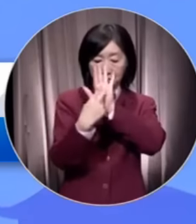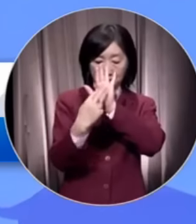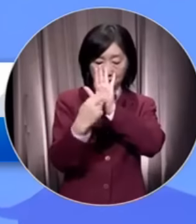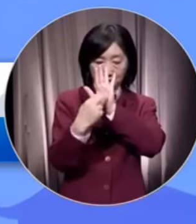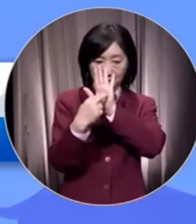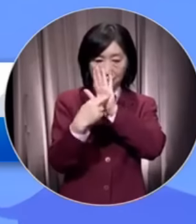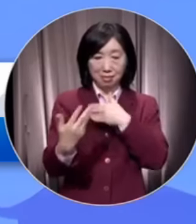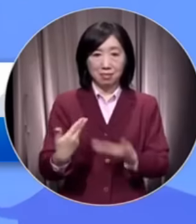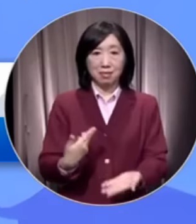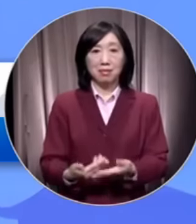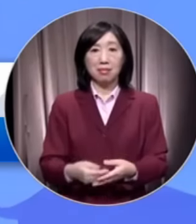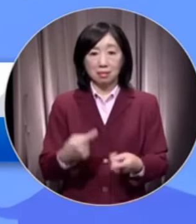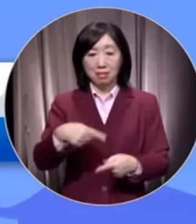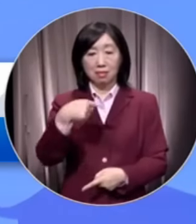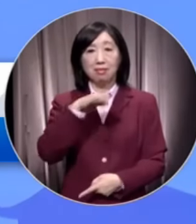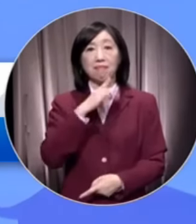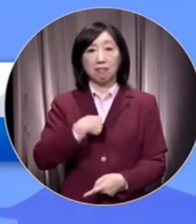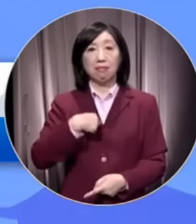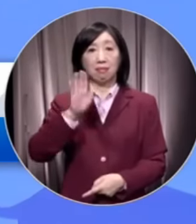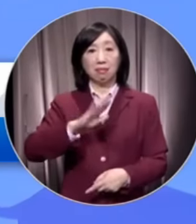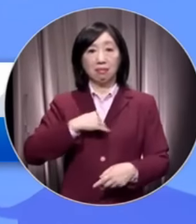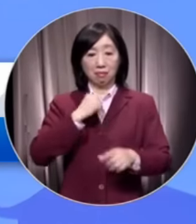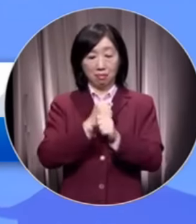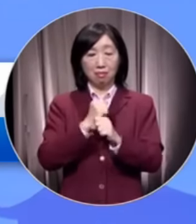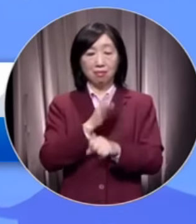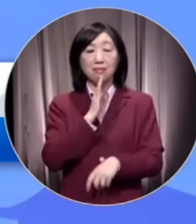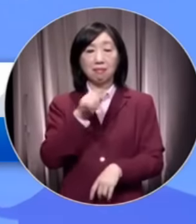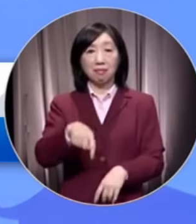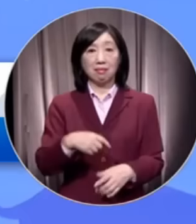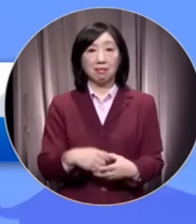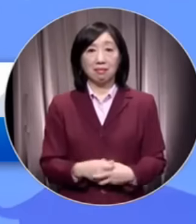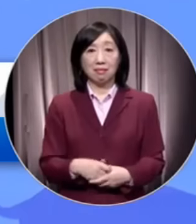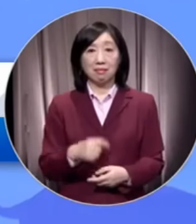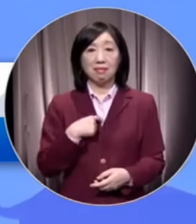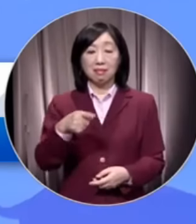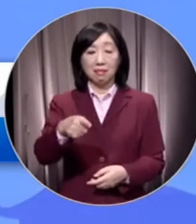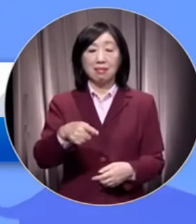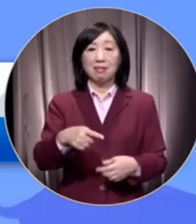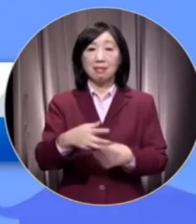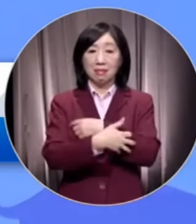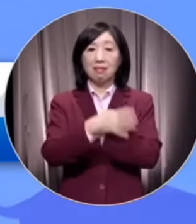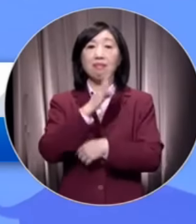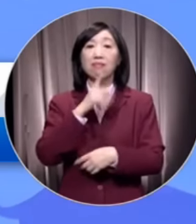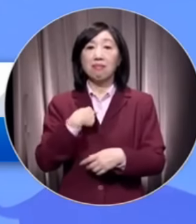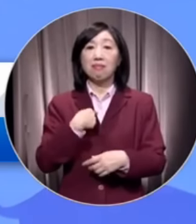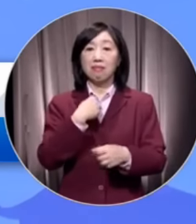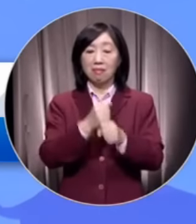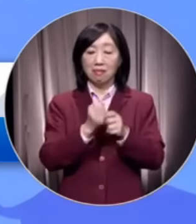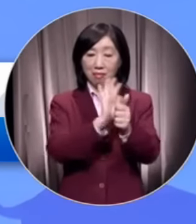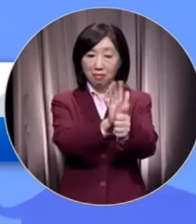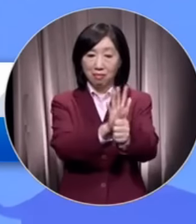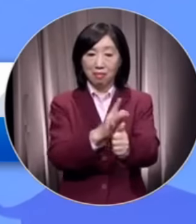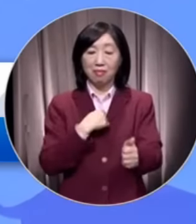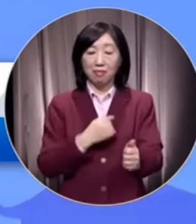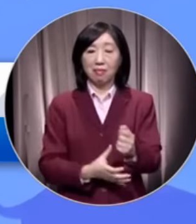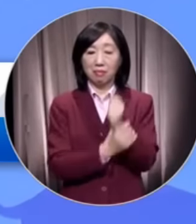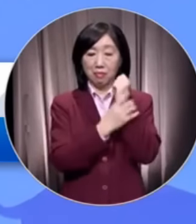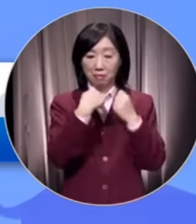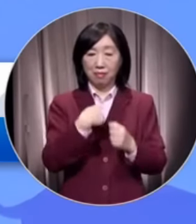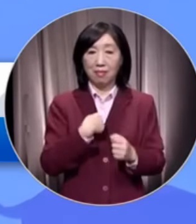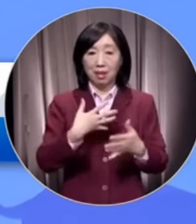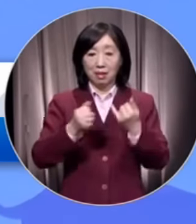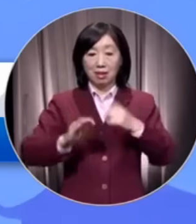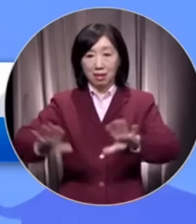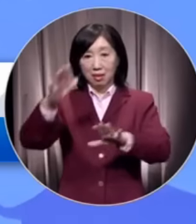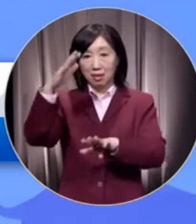们沟通，这就是我们的态度。弱势者是我们要沟通的对象，是我们要寻求支持的对象。民进党一